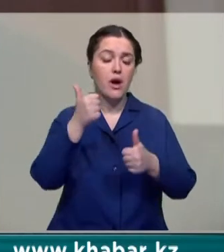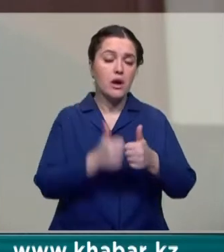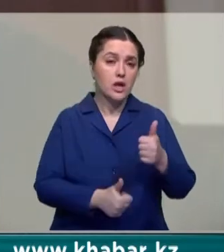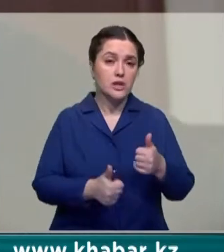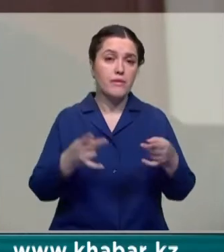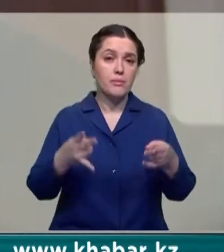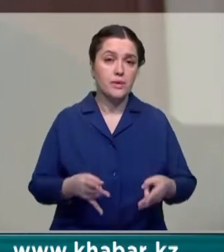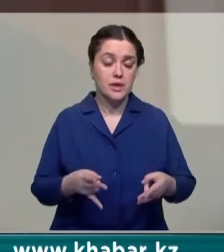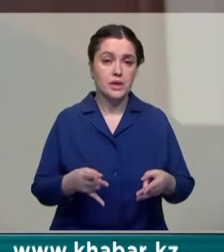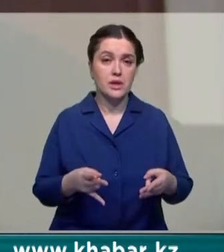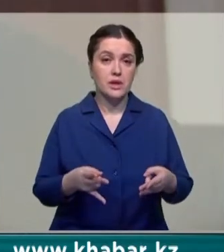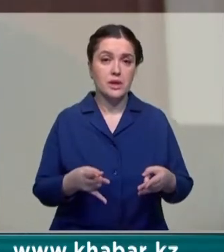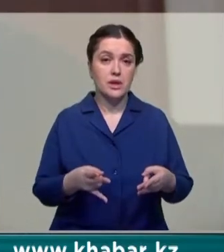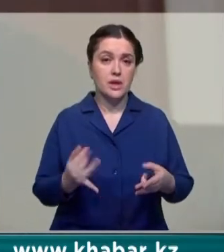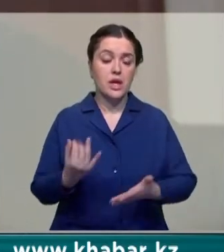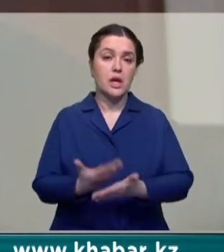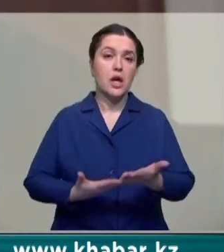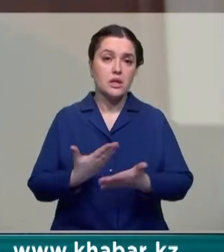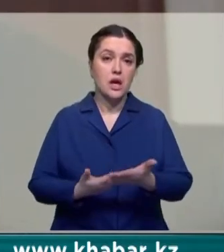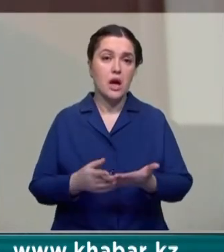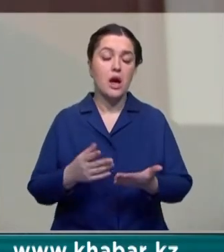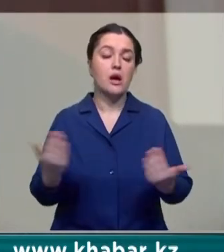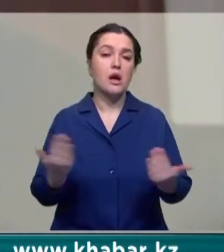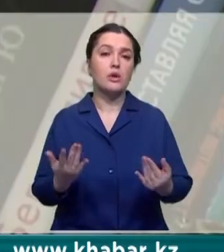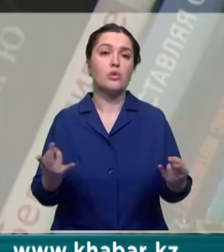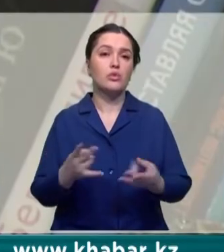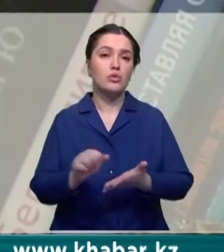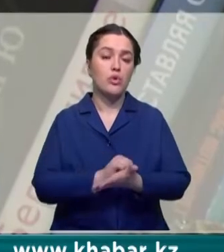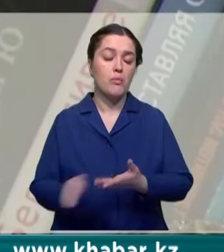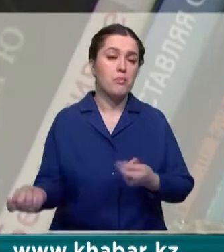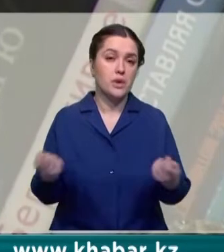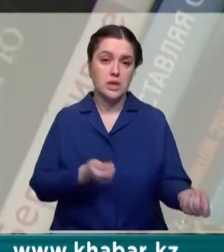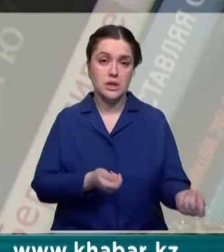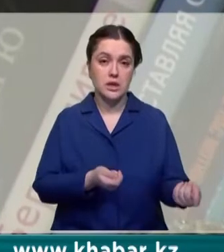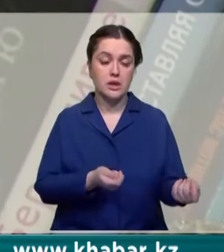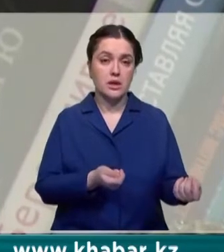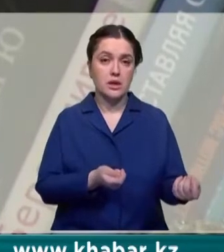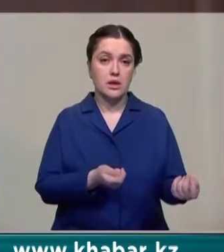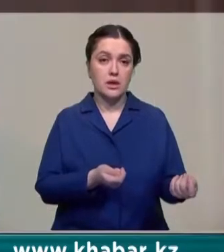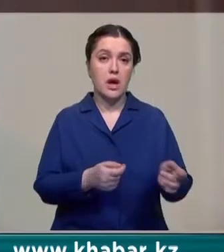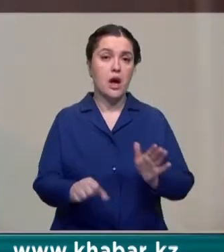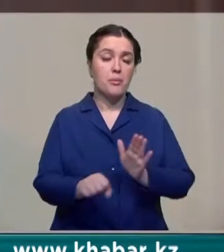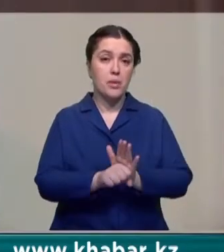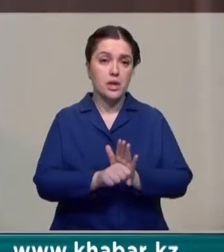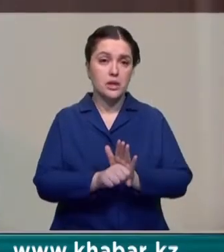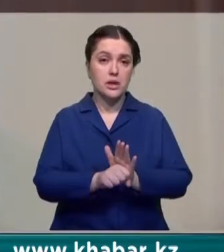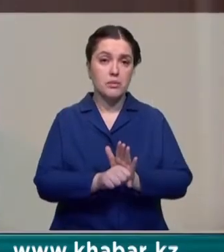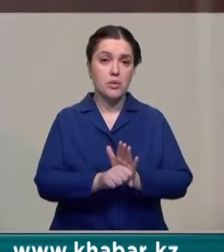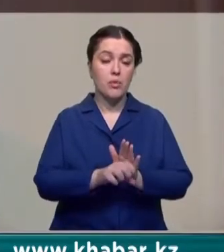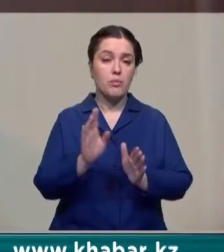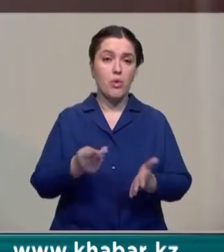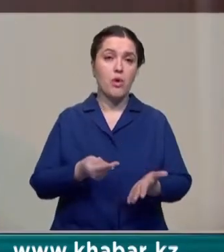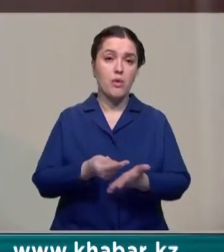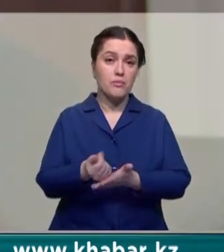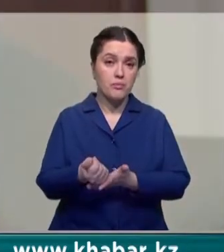потерпевшего и консультировать, какие необходимо документы предоставить. Касательно погибших, будет выплата